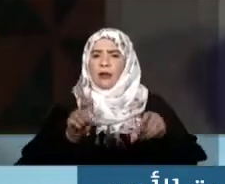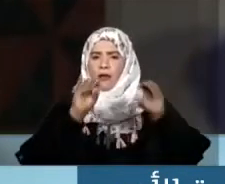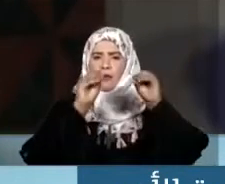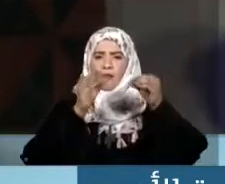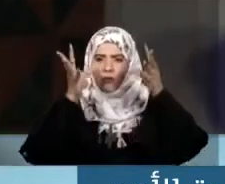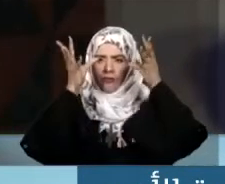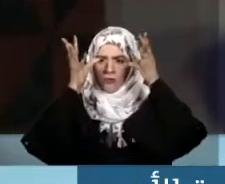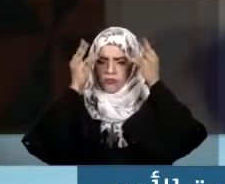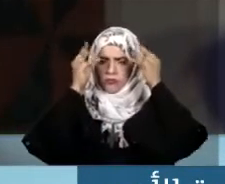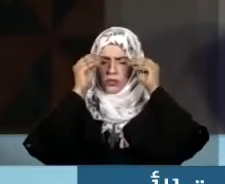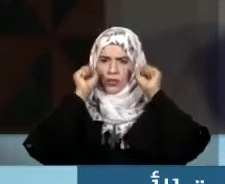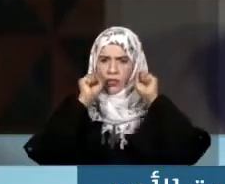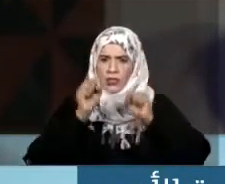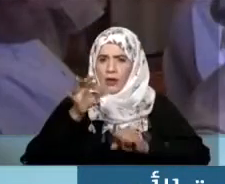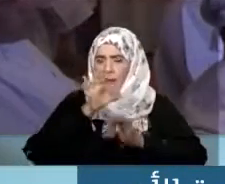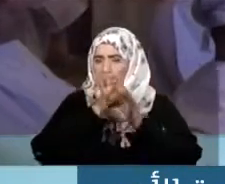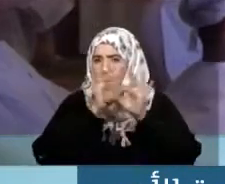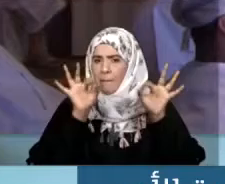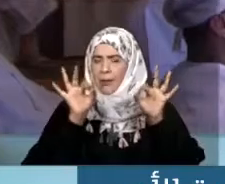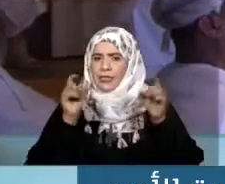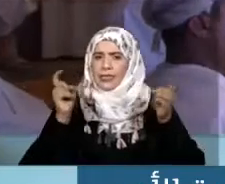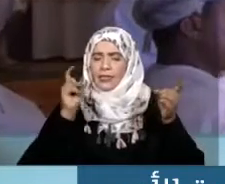يتفاعل